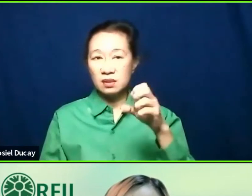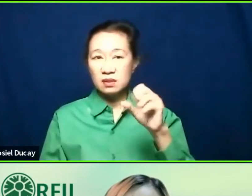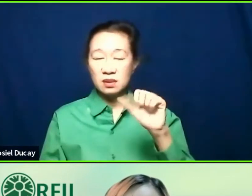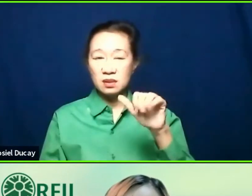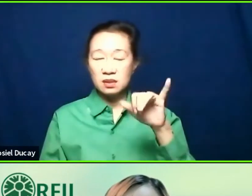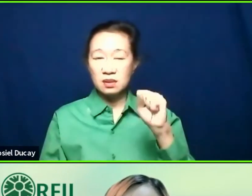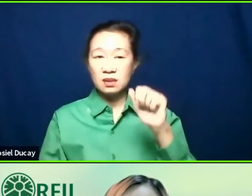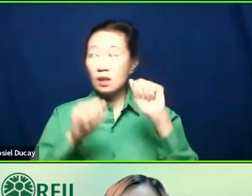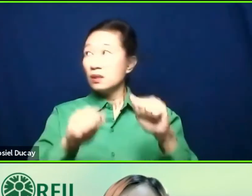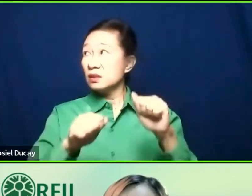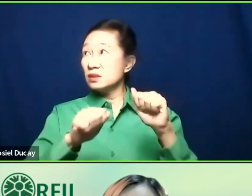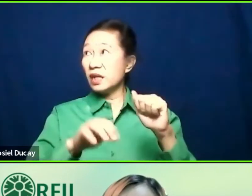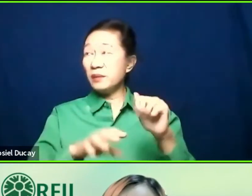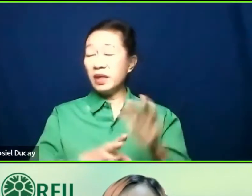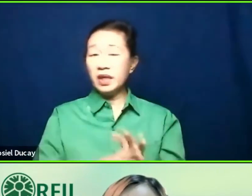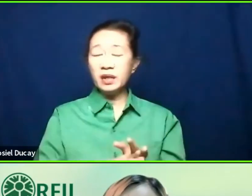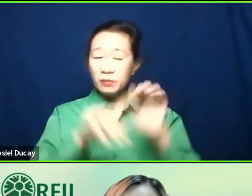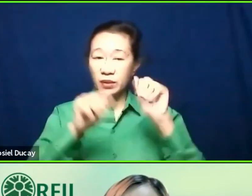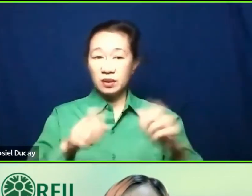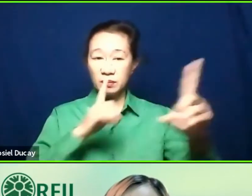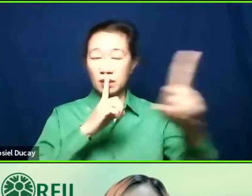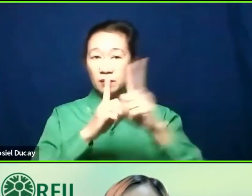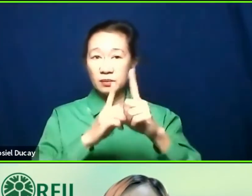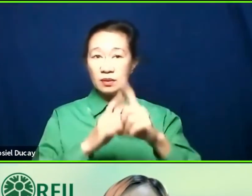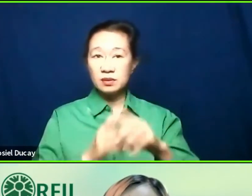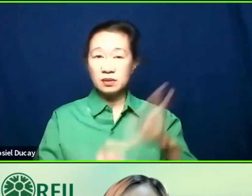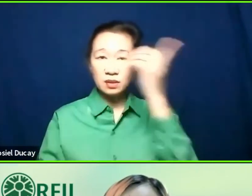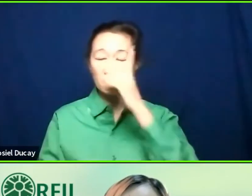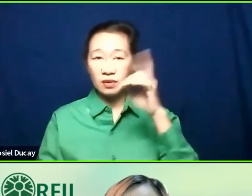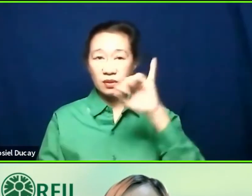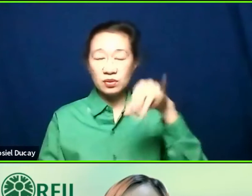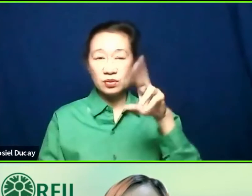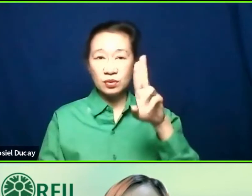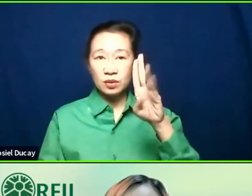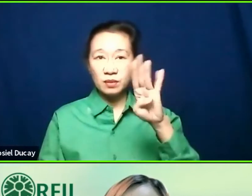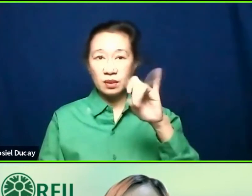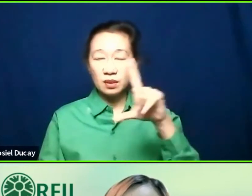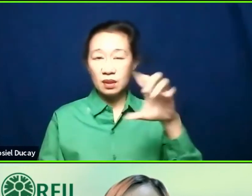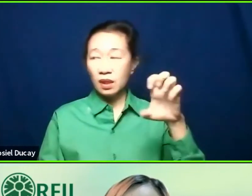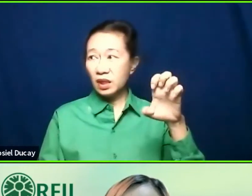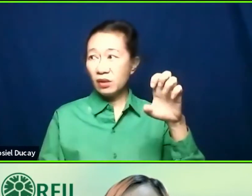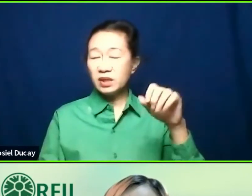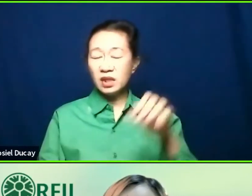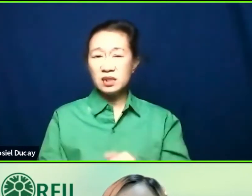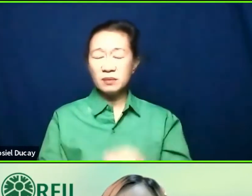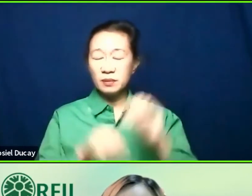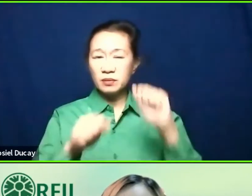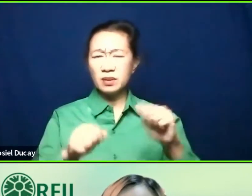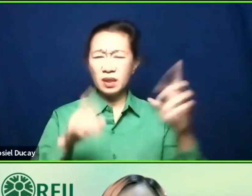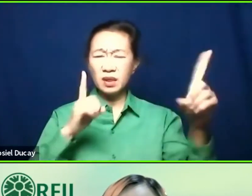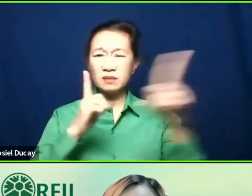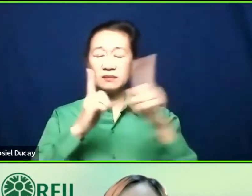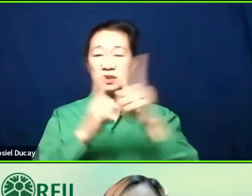namang hanapin, no, ang Davao Jubilee Foundation, no. Isa din siya sa mga local